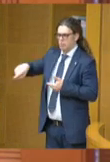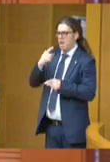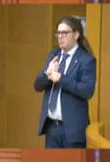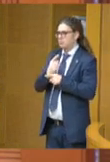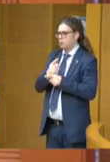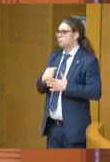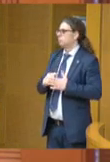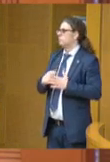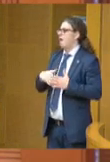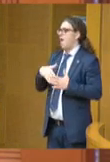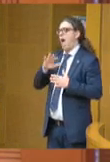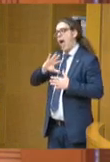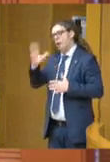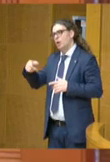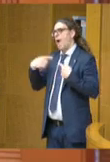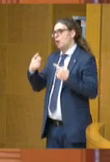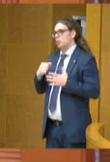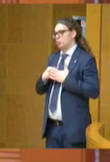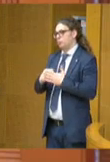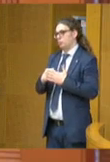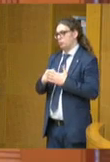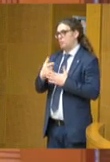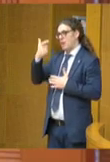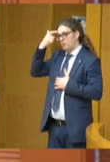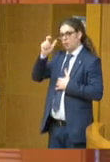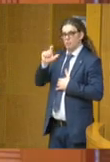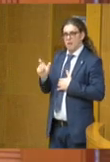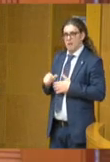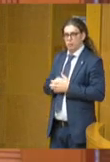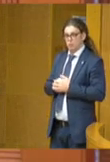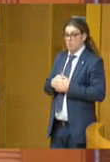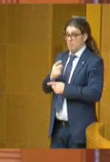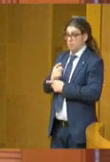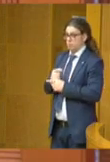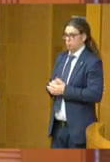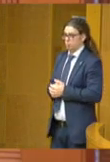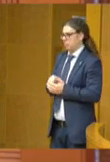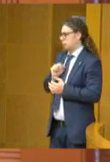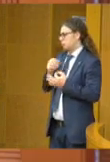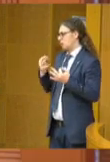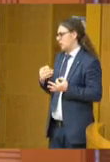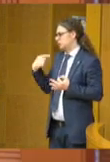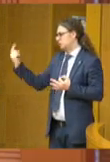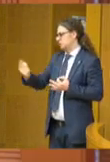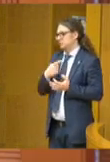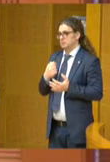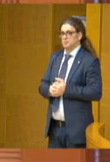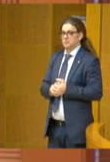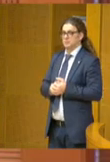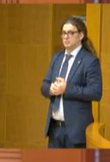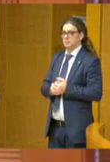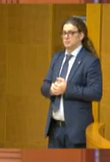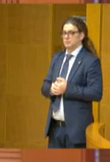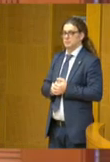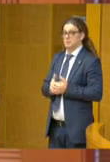del governo. È importante che noi associazione otteniamo il massimo supporto. Abbiamo bisogno del supporto